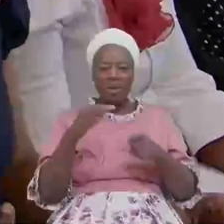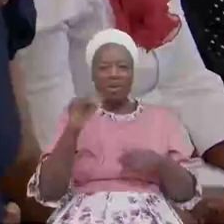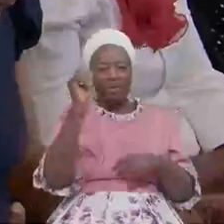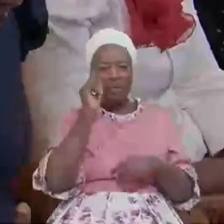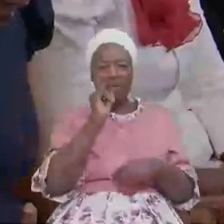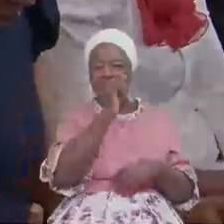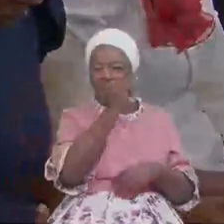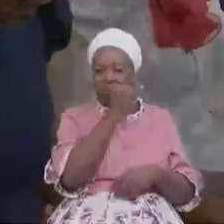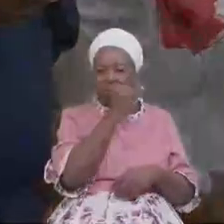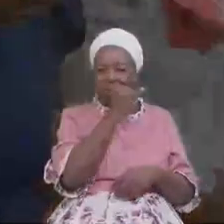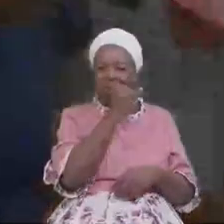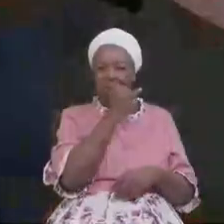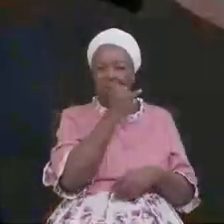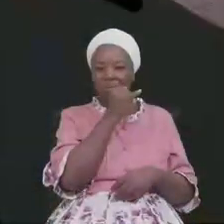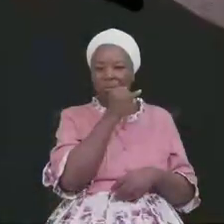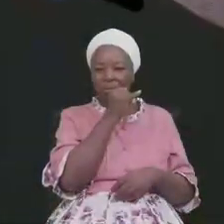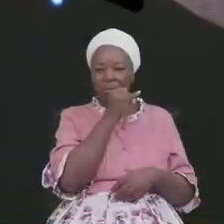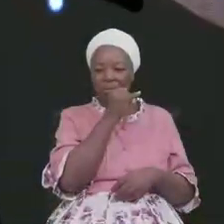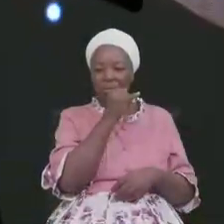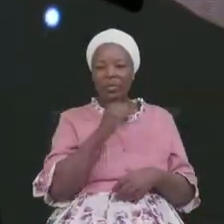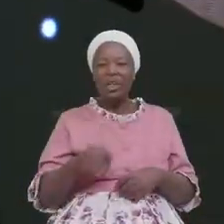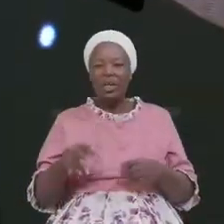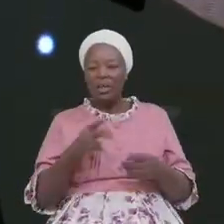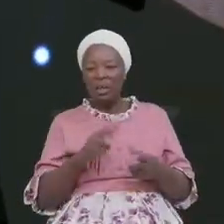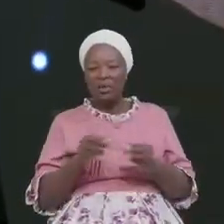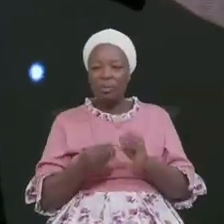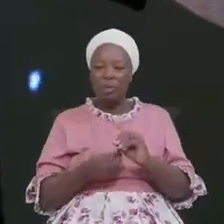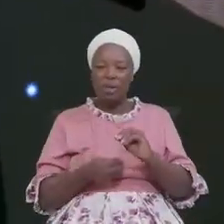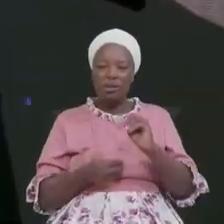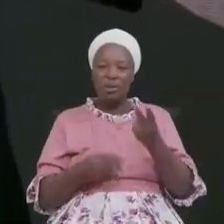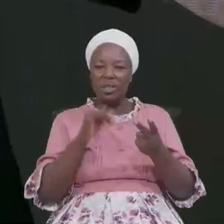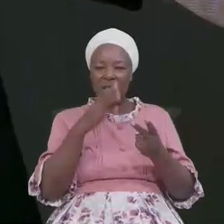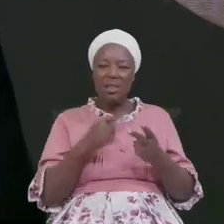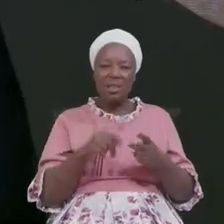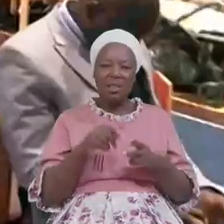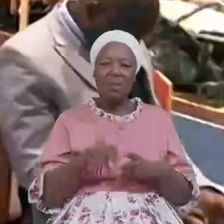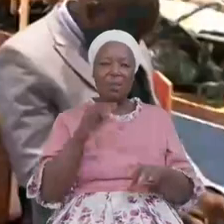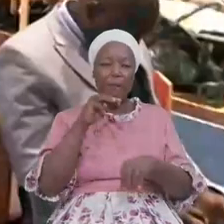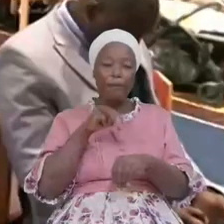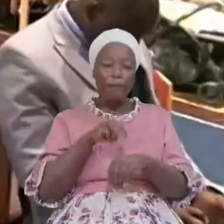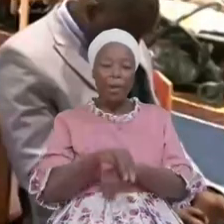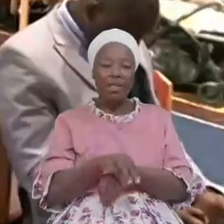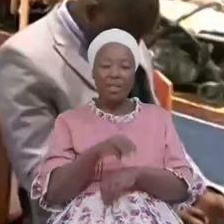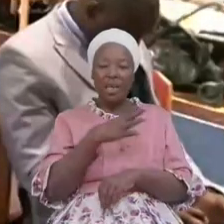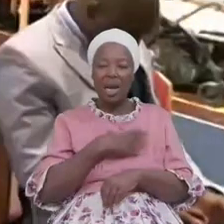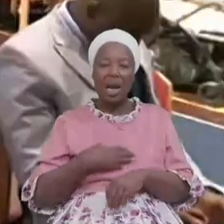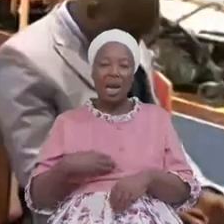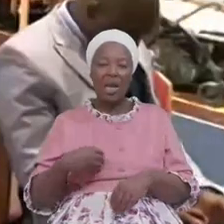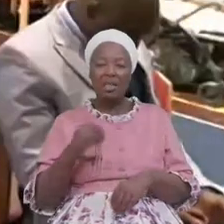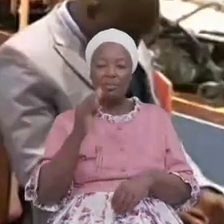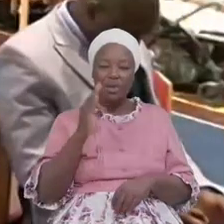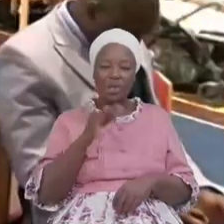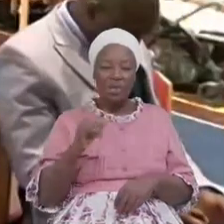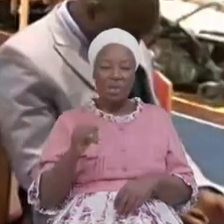Deuxième élément, le message et le ministère pour l'Israël de Dieu. Troisième élément,